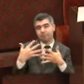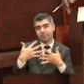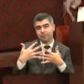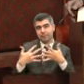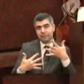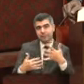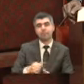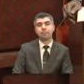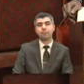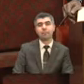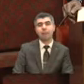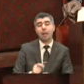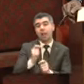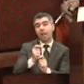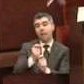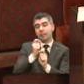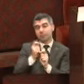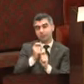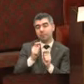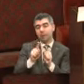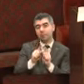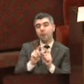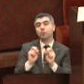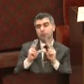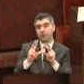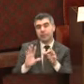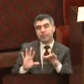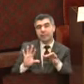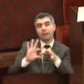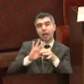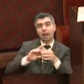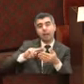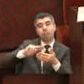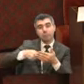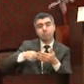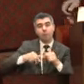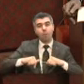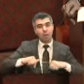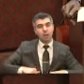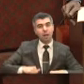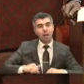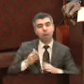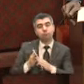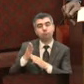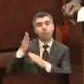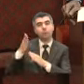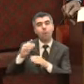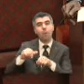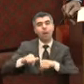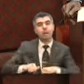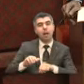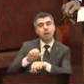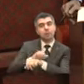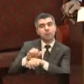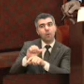قالوا الإخوان ديال أسفي أنا كنت التزمت فيه، الاتفاقية أسفي أنا وقعتها، الآن مشات لوزارة الداخلية وزارة المالية، إذا فيما